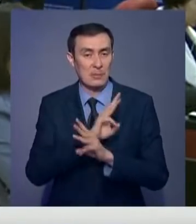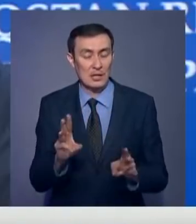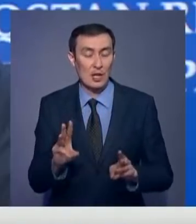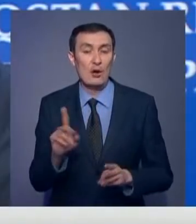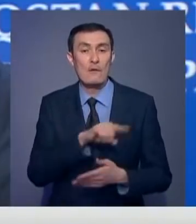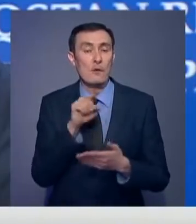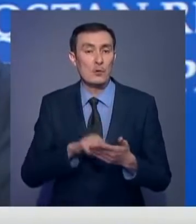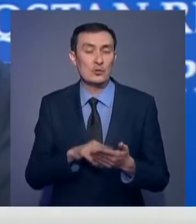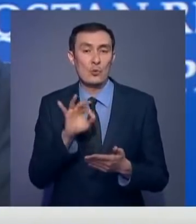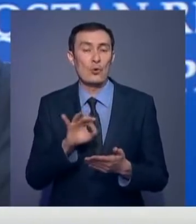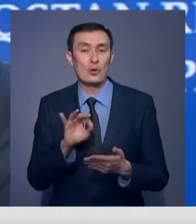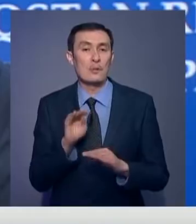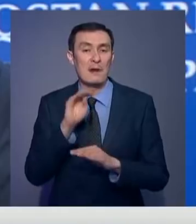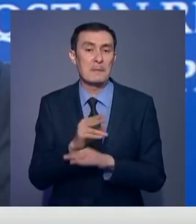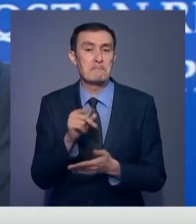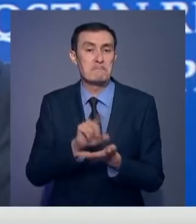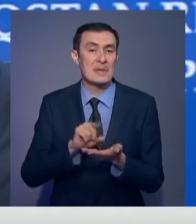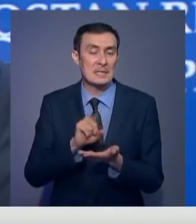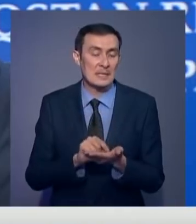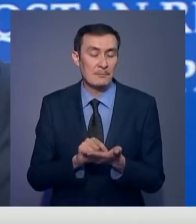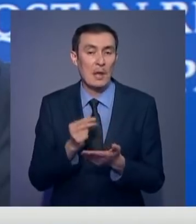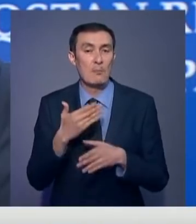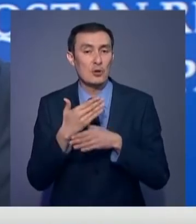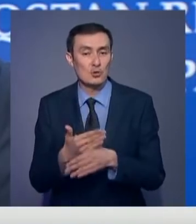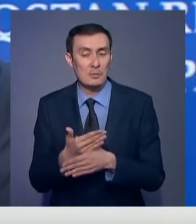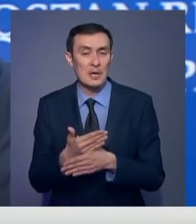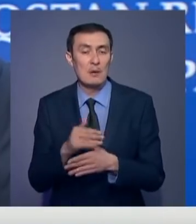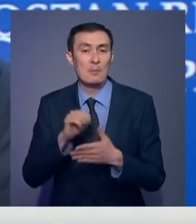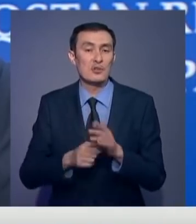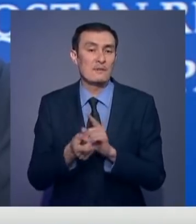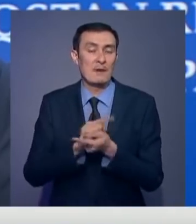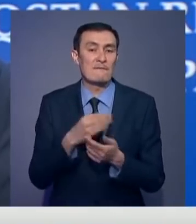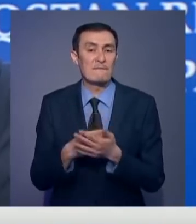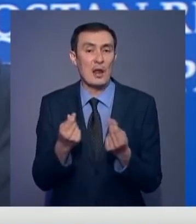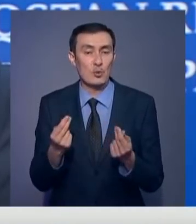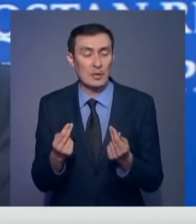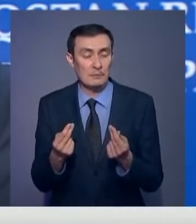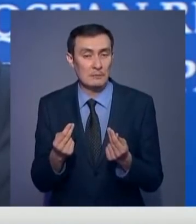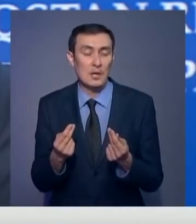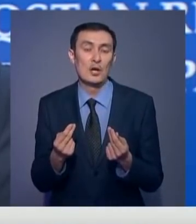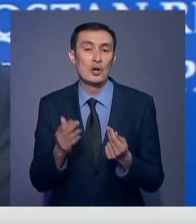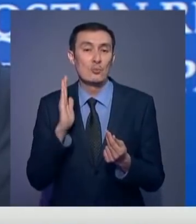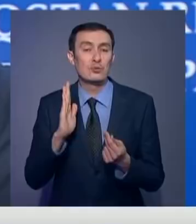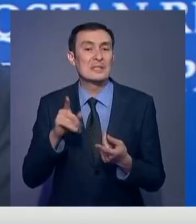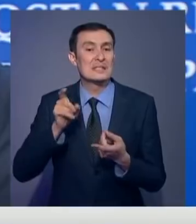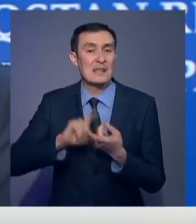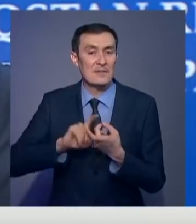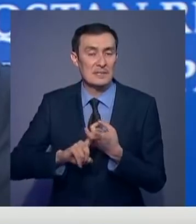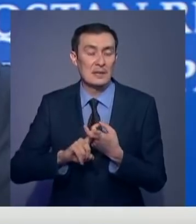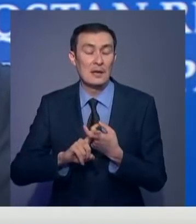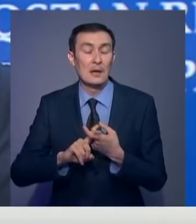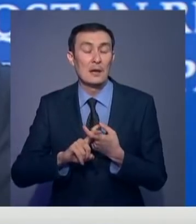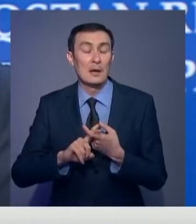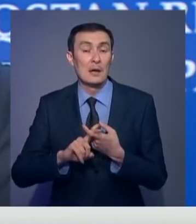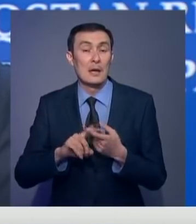касается индексации пенсии и пособий в связи с изменением курса валюты, оно будет зависеть, индексация, я